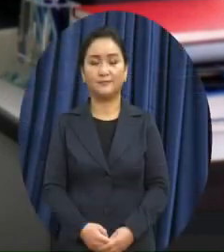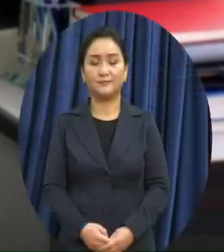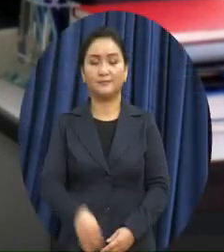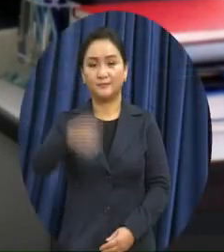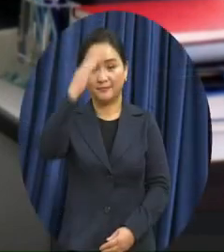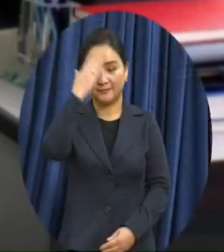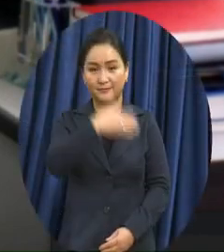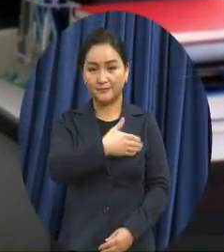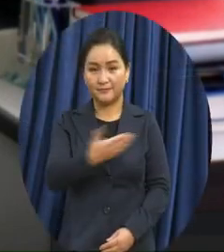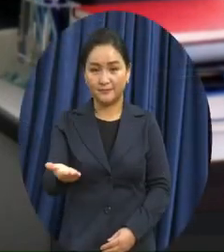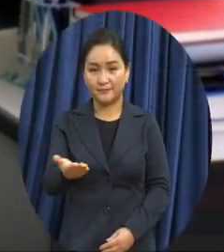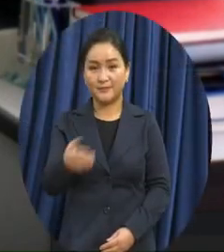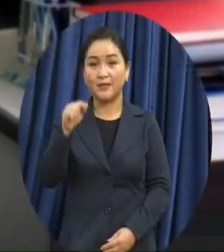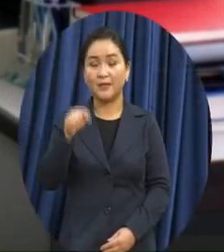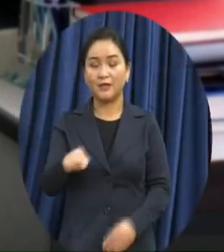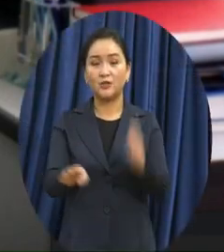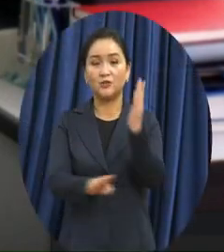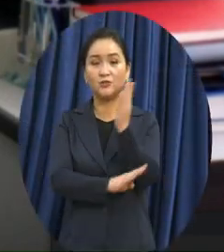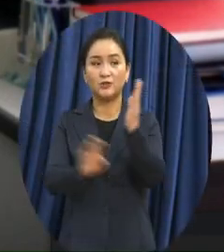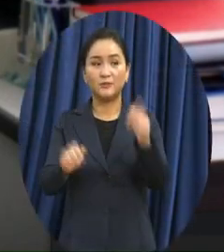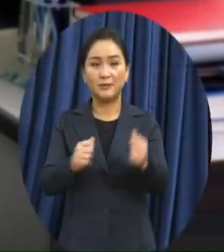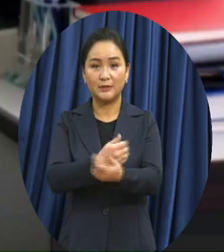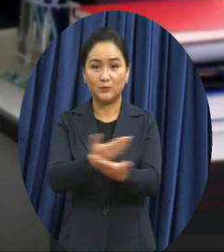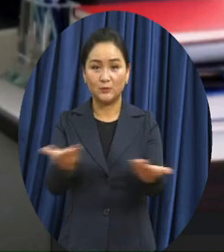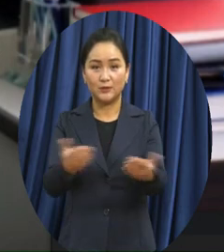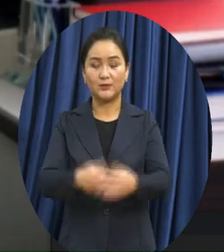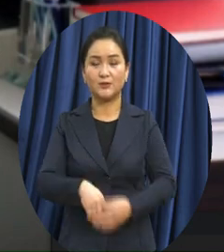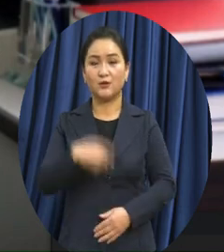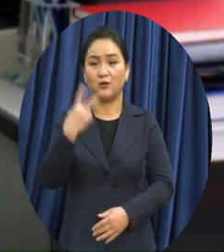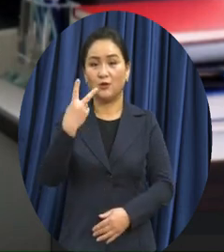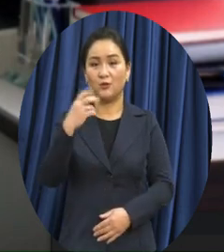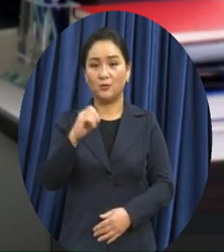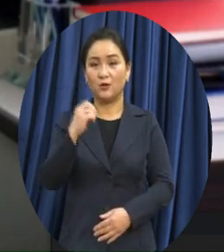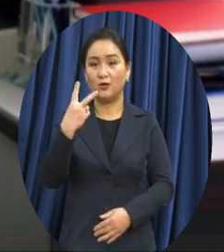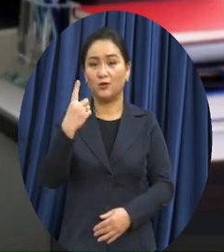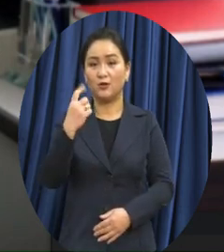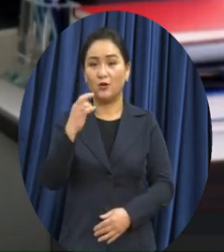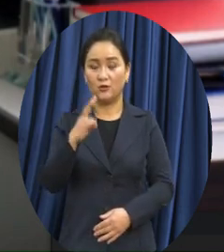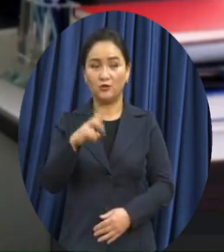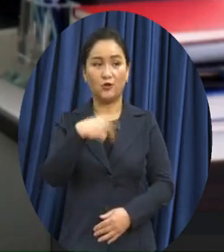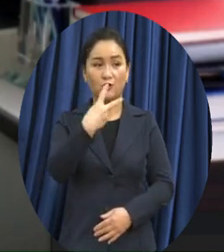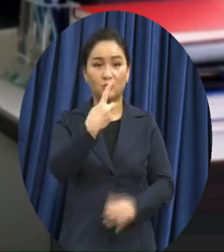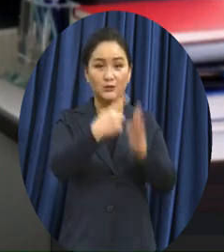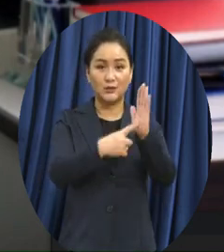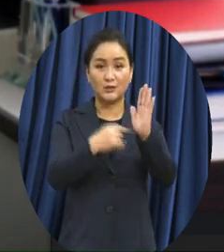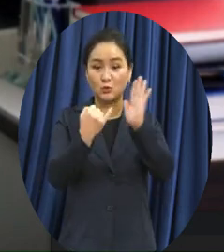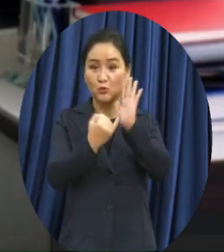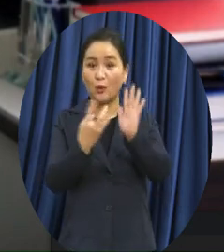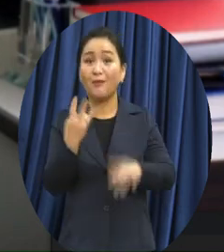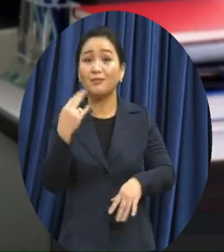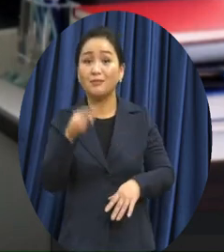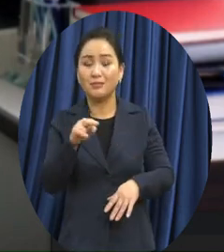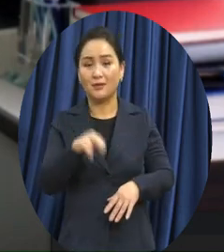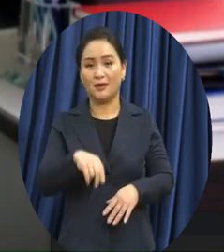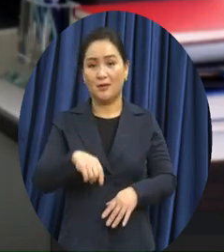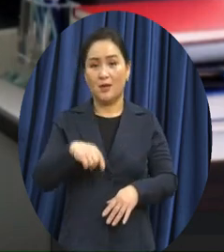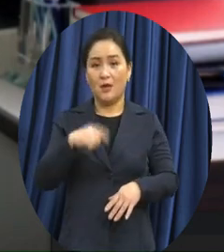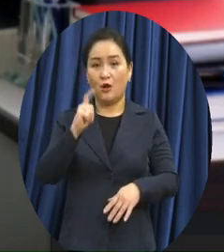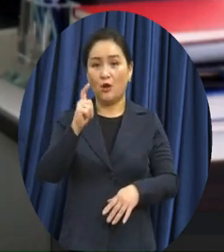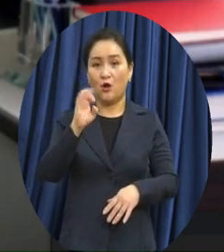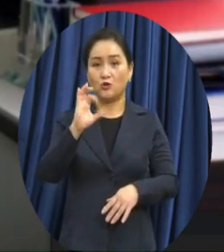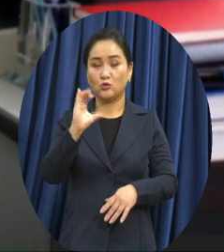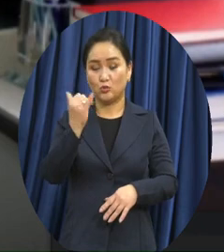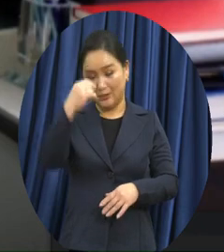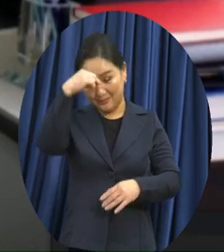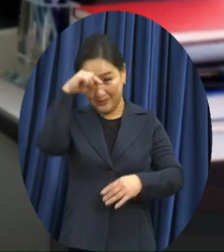Сайн байна уу? Та бүхэнд амар гэрээ. 2021 оны 2-р сарын 6-ны өдөр халдвар төвчин судлалын